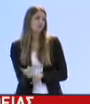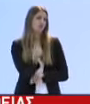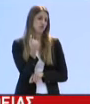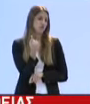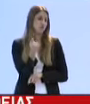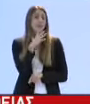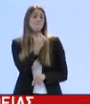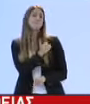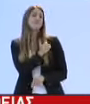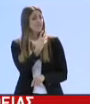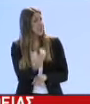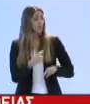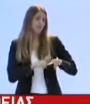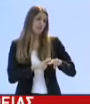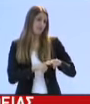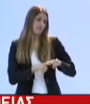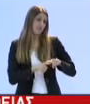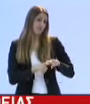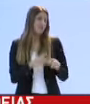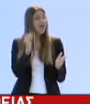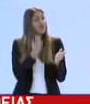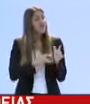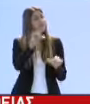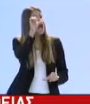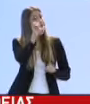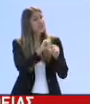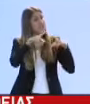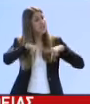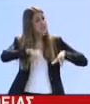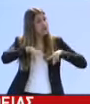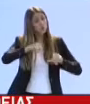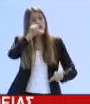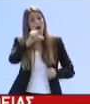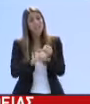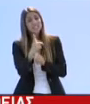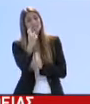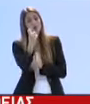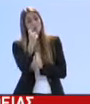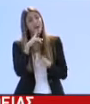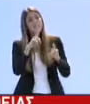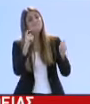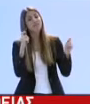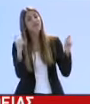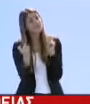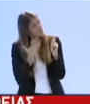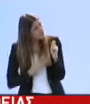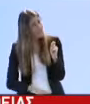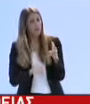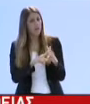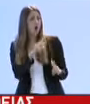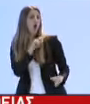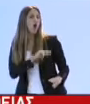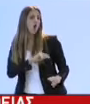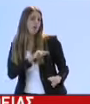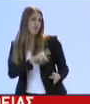μας. Να υλοποιήσουμε μεγάλες αλλαγές στο κράτος, αλλαγές στην οικονομία, μεταρρυθμίσεις που θα